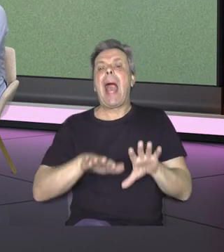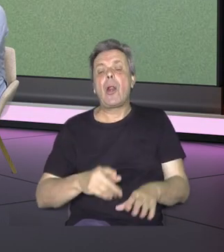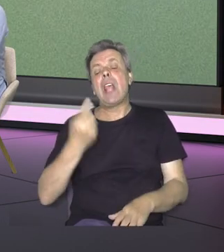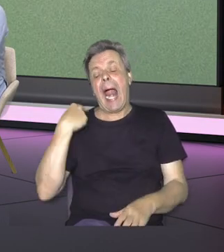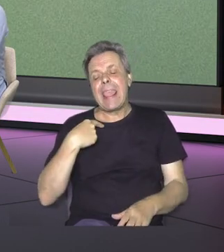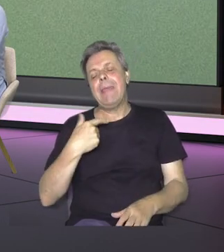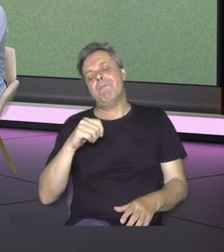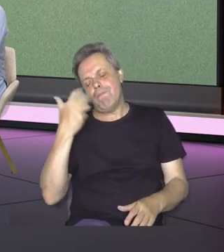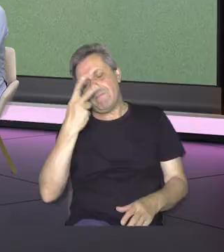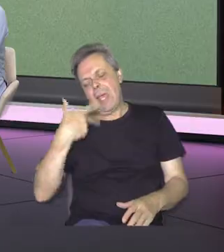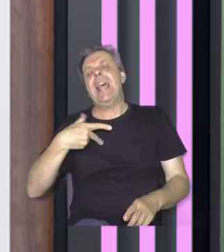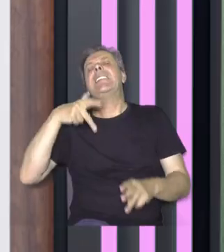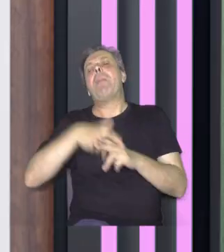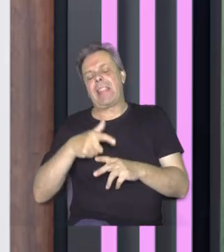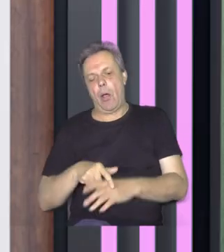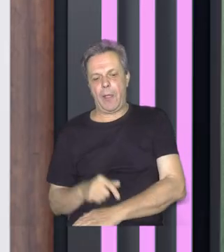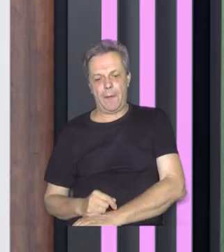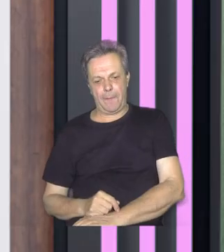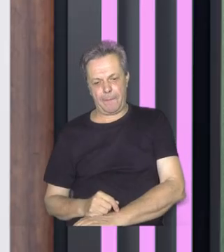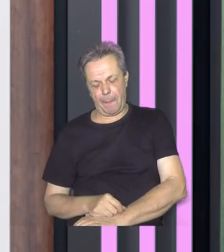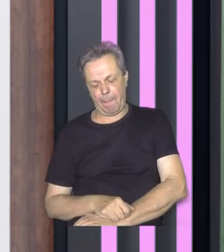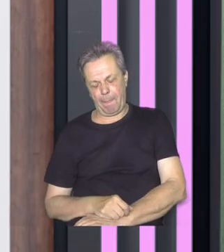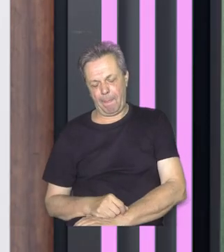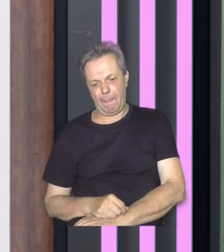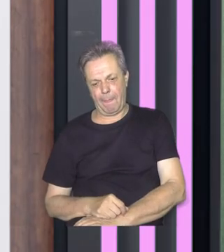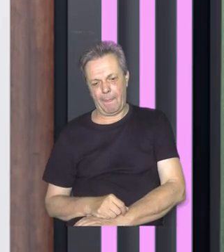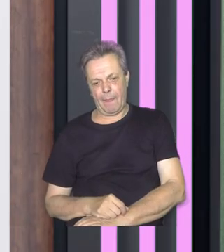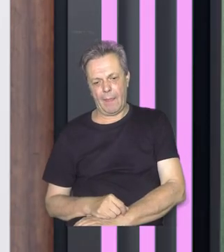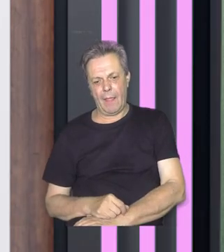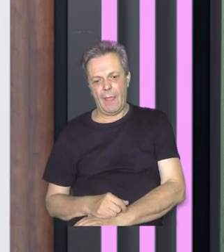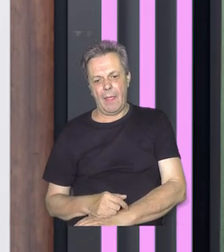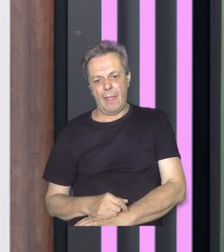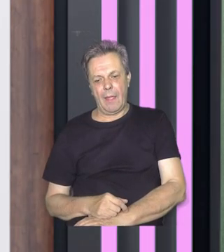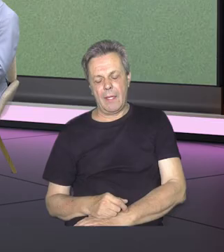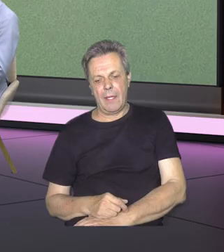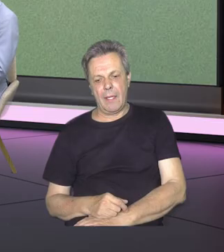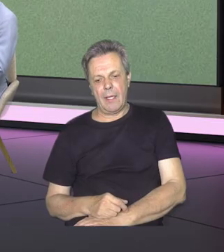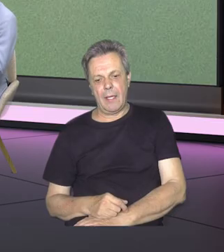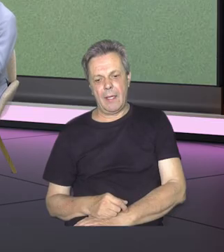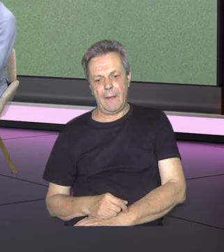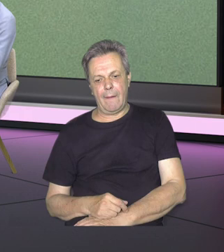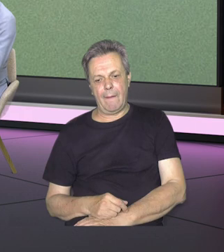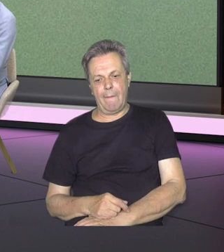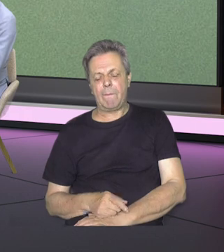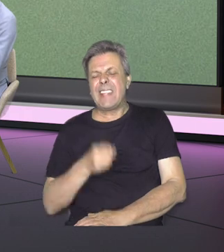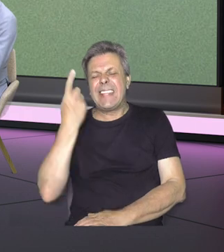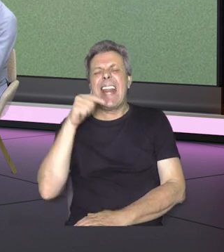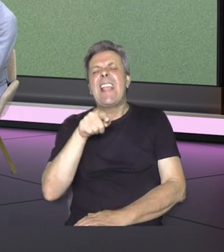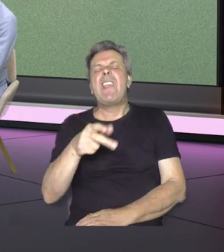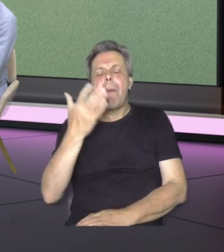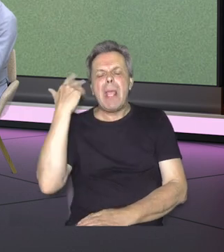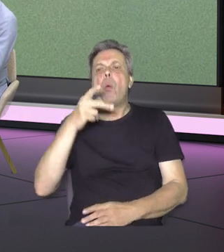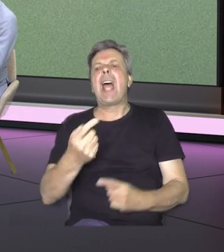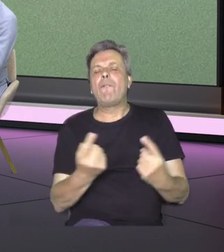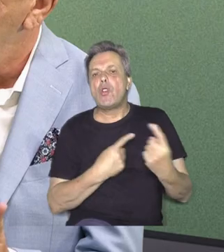je smetao. Pa, gledajte... Kako je taj osjećaj kada vi trebate... Jeste li bili u takvoj situaciji